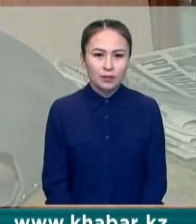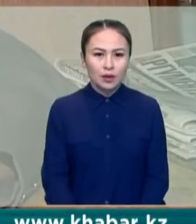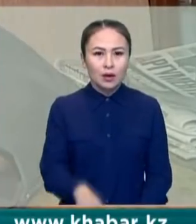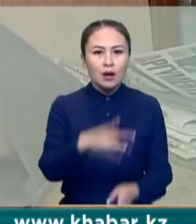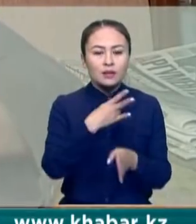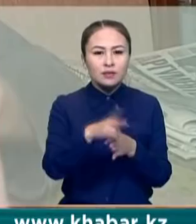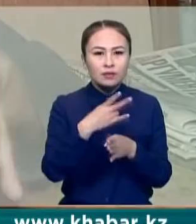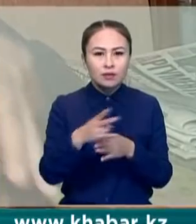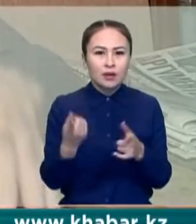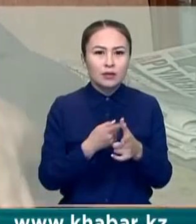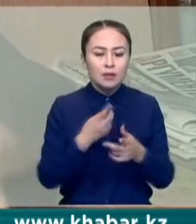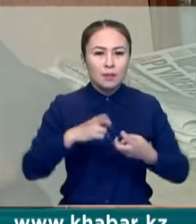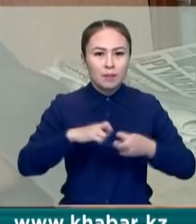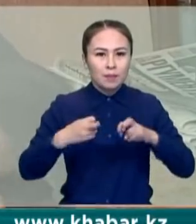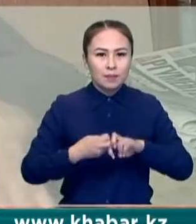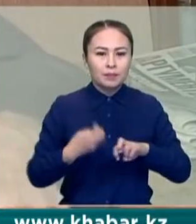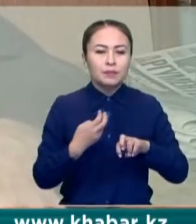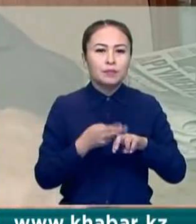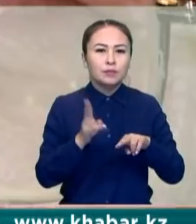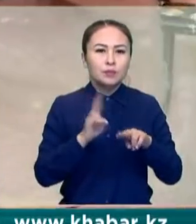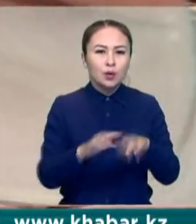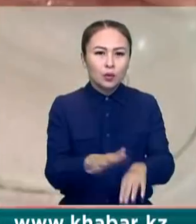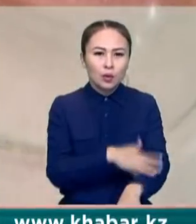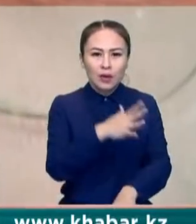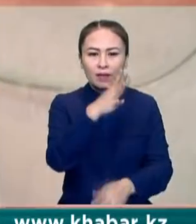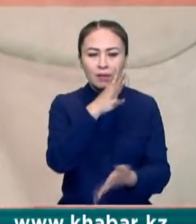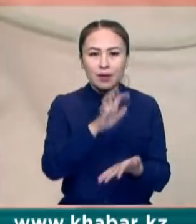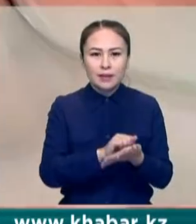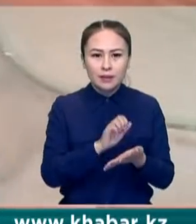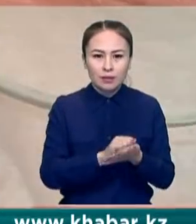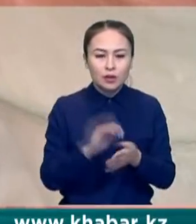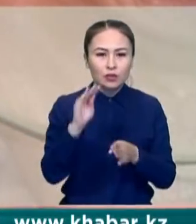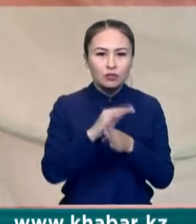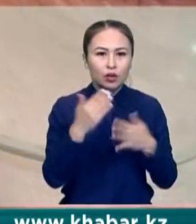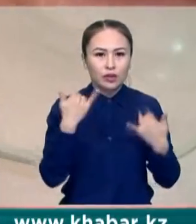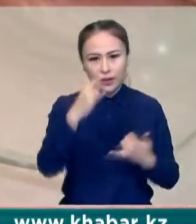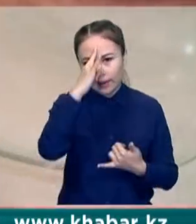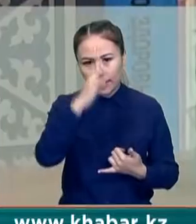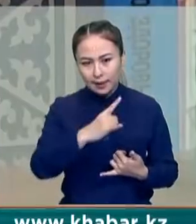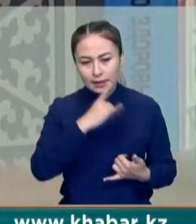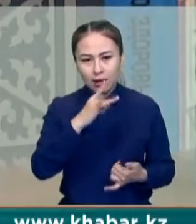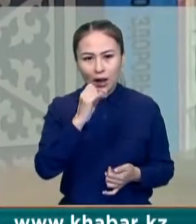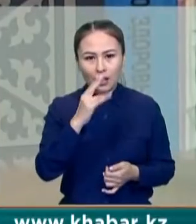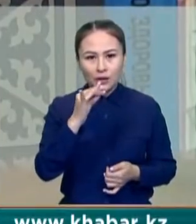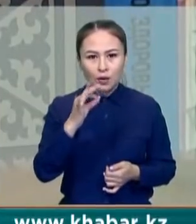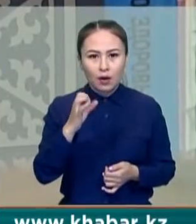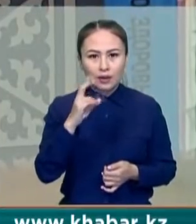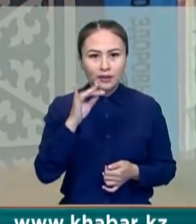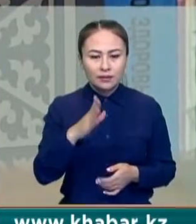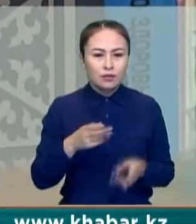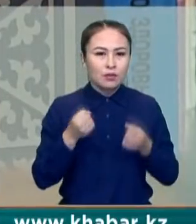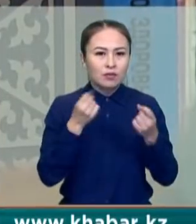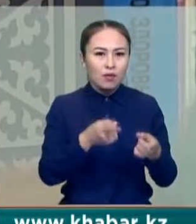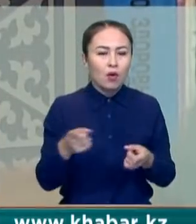Радиациялық қауіпсіздік мәселесімен Марғұлан Хамиев көп жылдан бері айналысып келеді. Қазақстан үшін радиоактивті қалдықтарды кәдеге